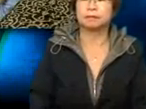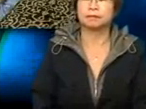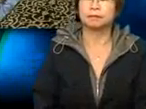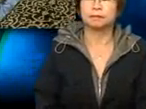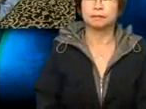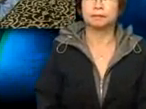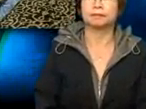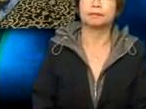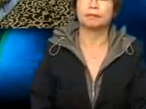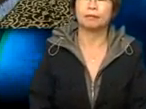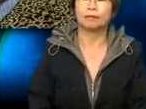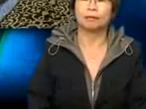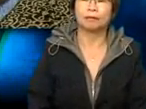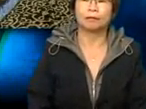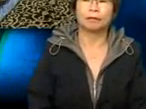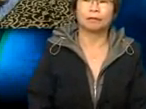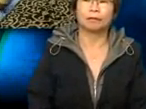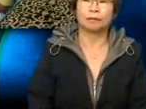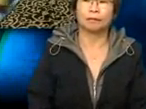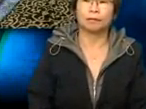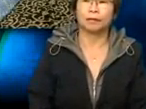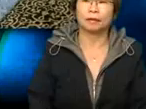Masukkan semula dengan Aiman. Aiman.